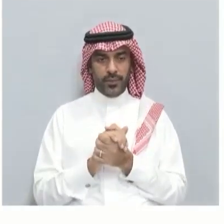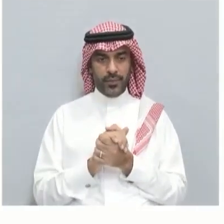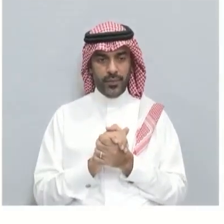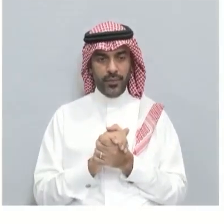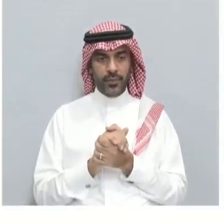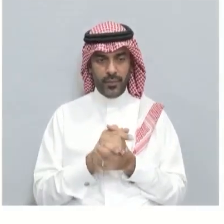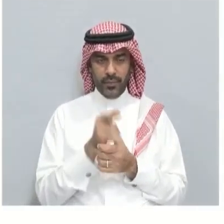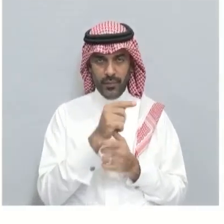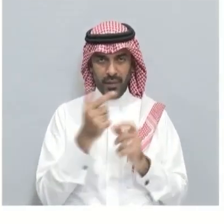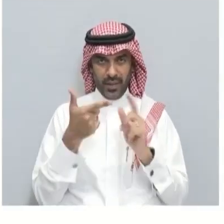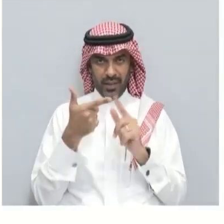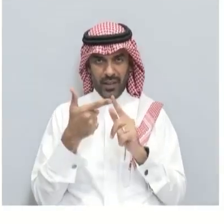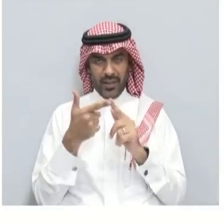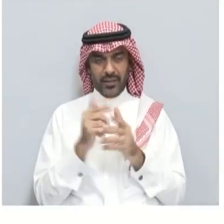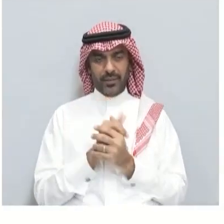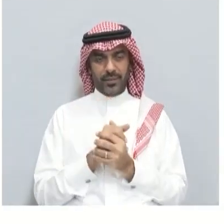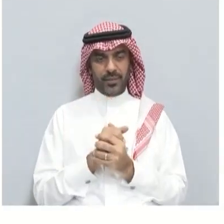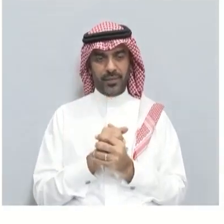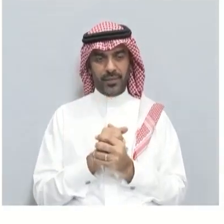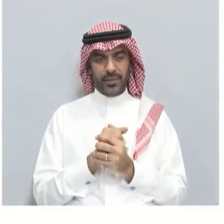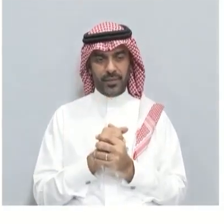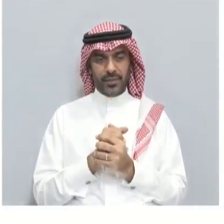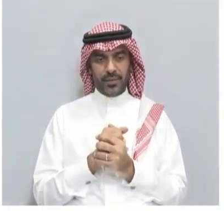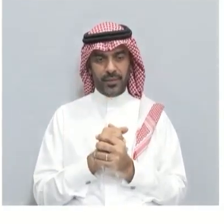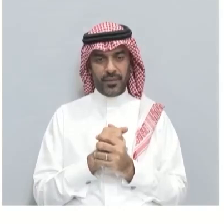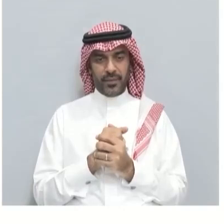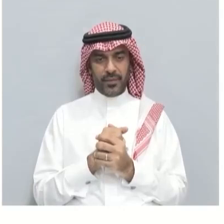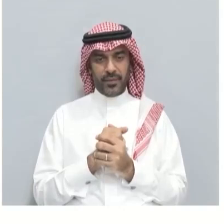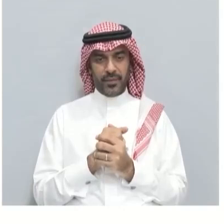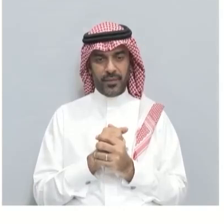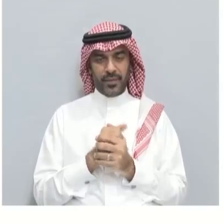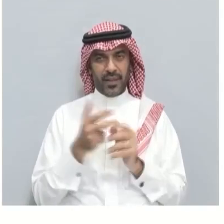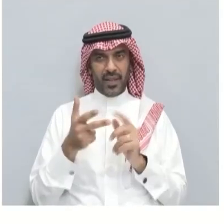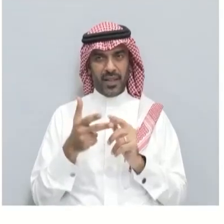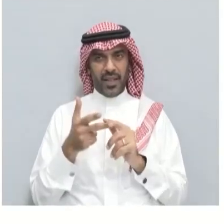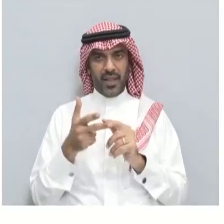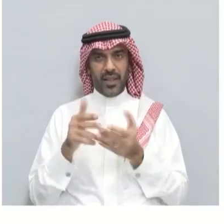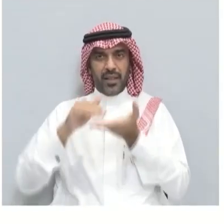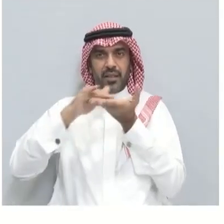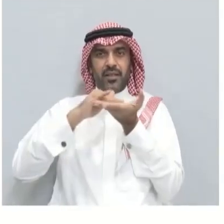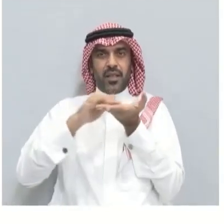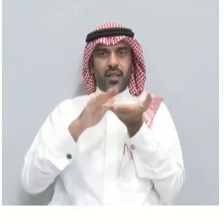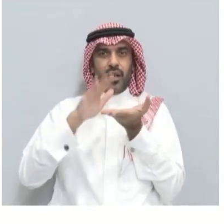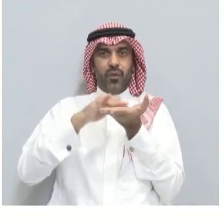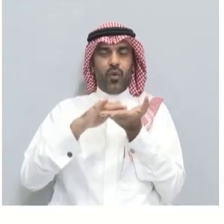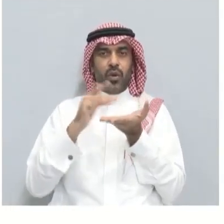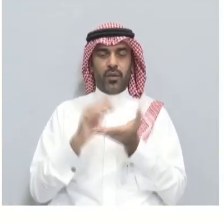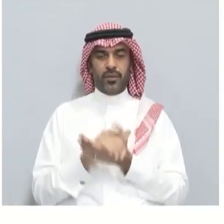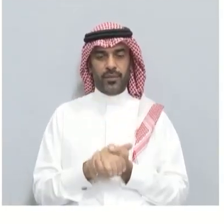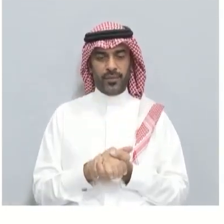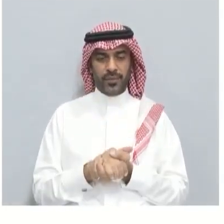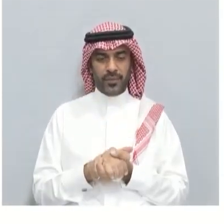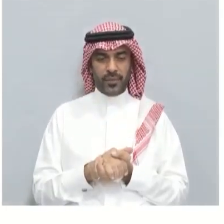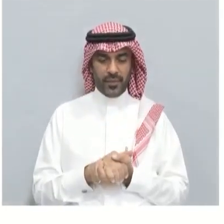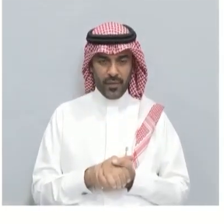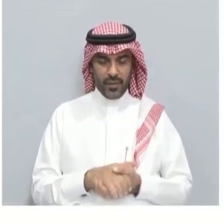ويفز اطلقنا عليها الموجات السطحيه هي طوليه مستعرضه نوعها